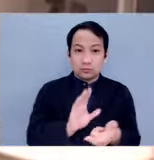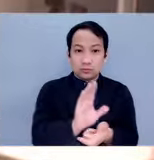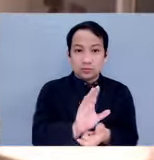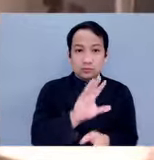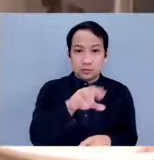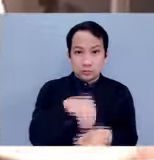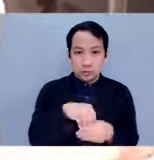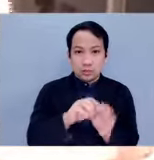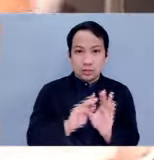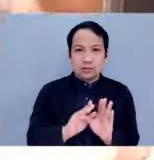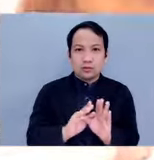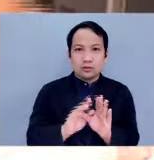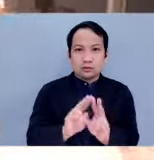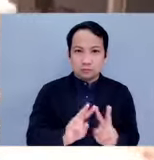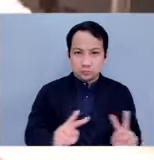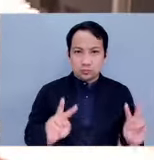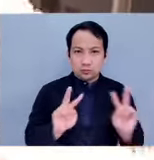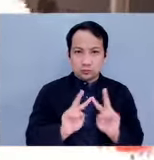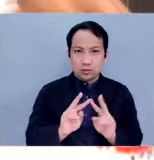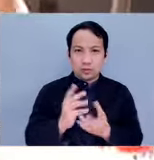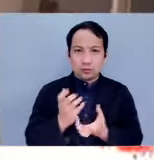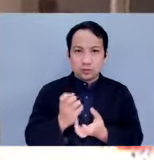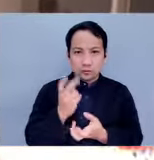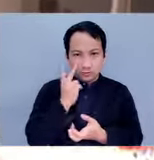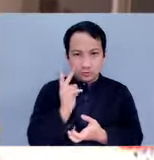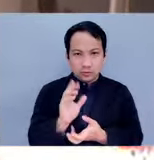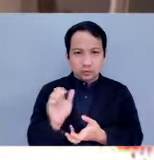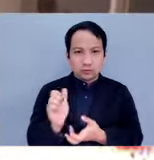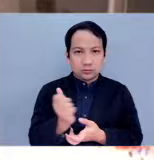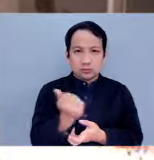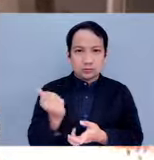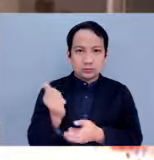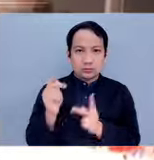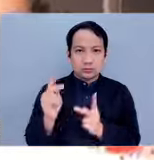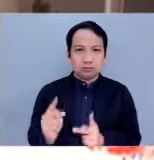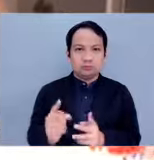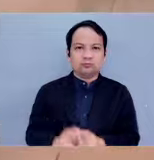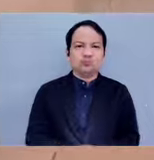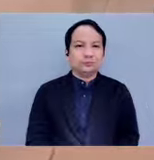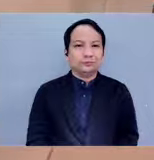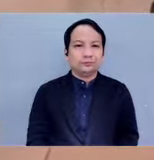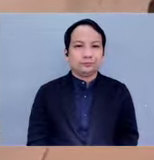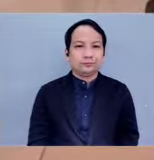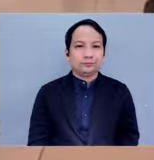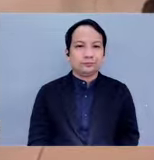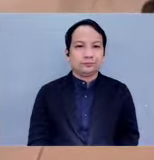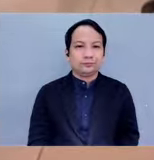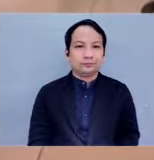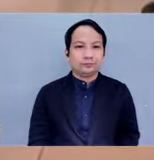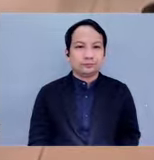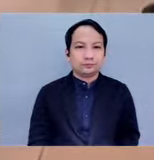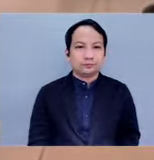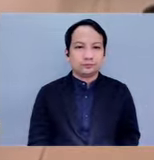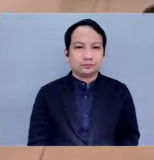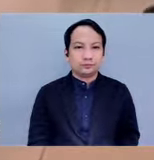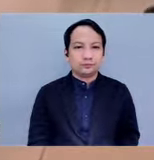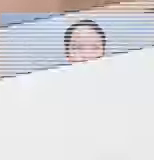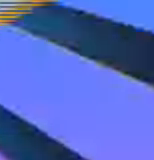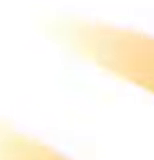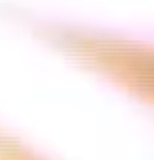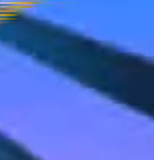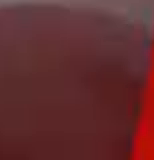yung value na gusto natin makita from other people.